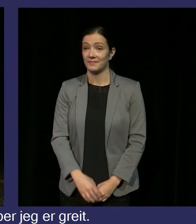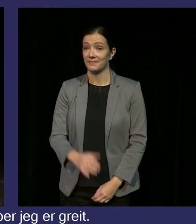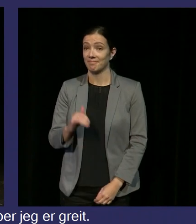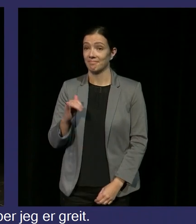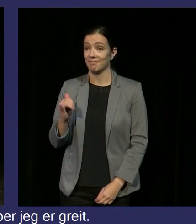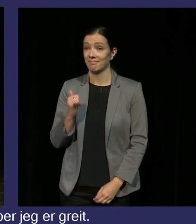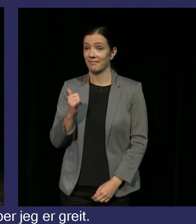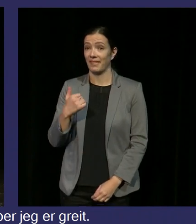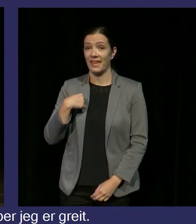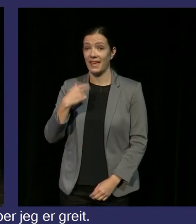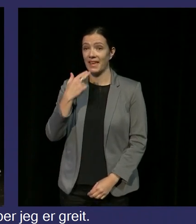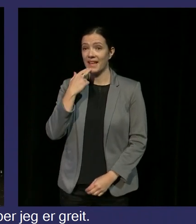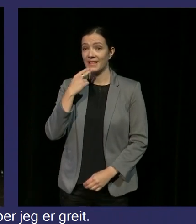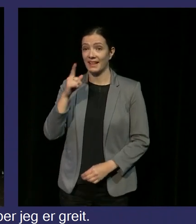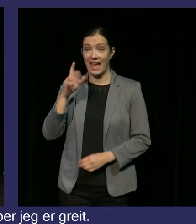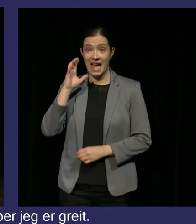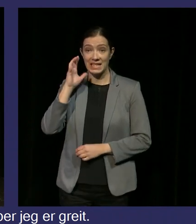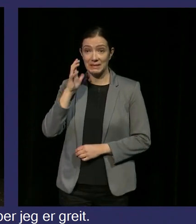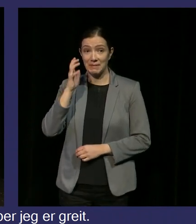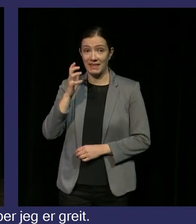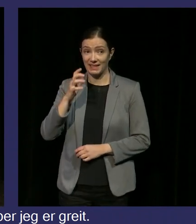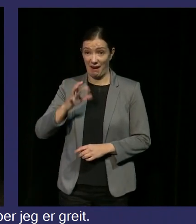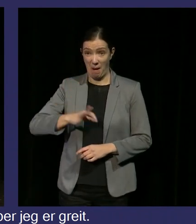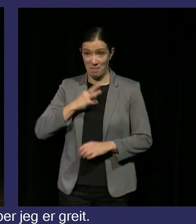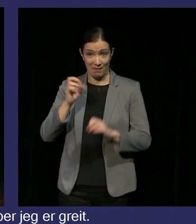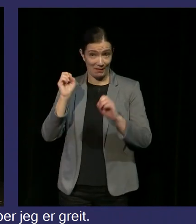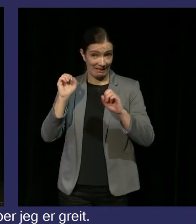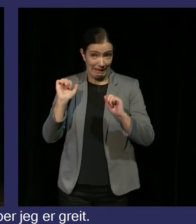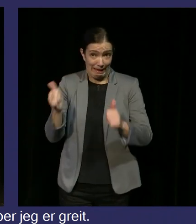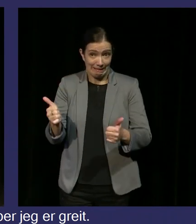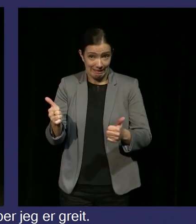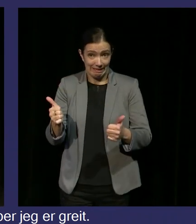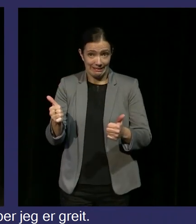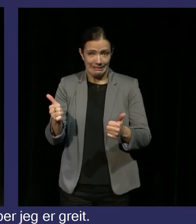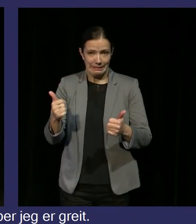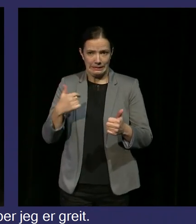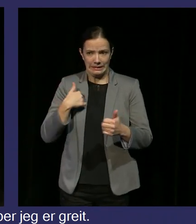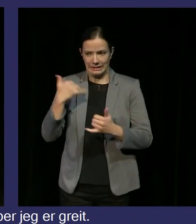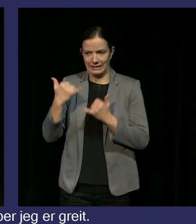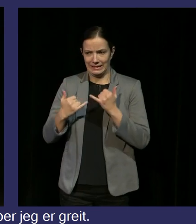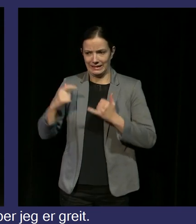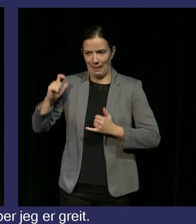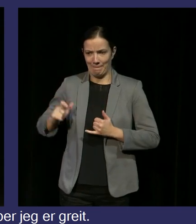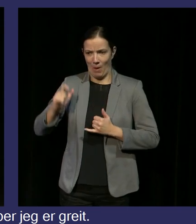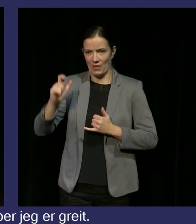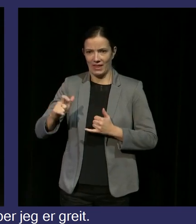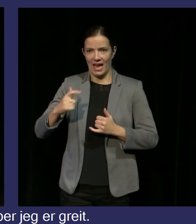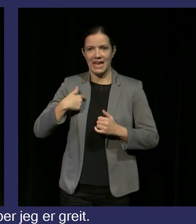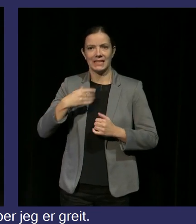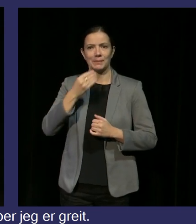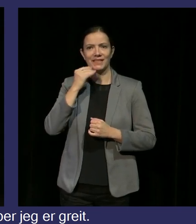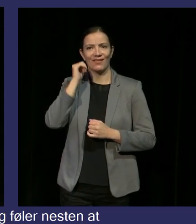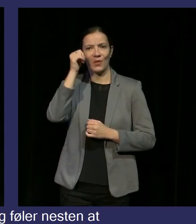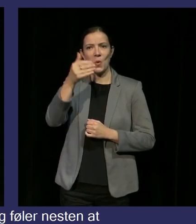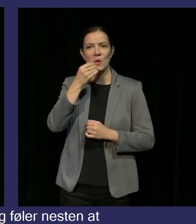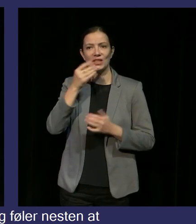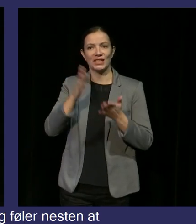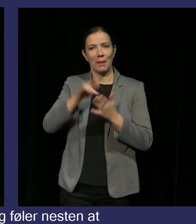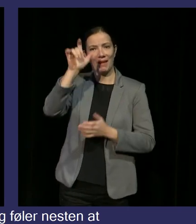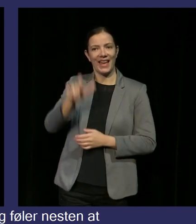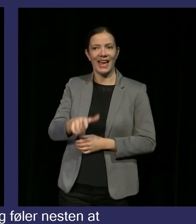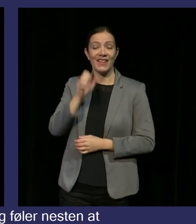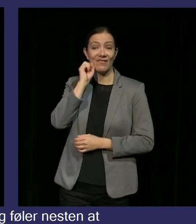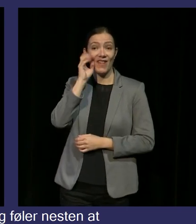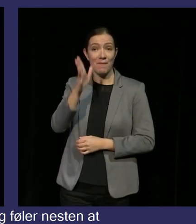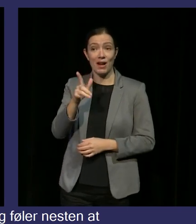Ja, nå kalte jeg deg Espen, og det håper jeg greit. Jeg har i grunnen de siste månedene spist frokost sammen med deg hver